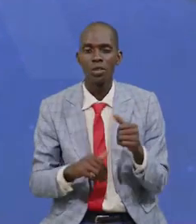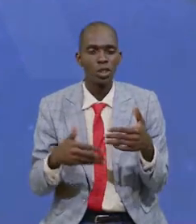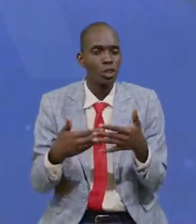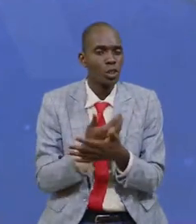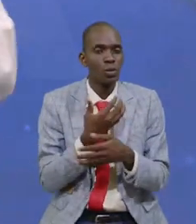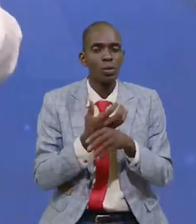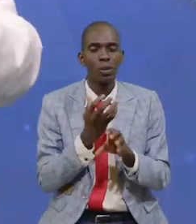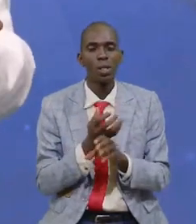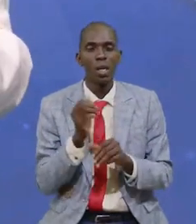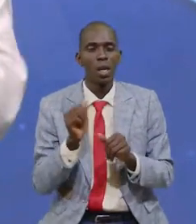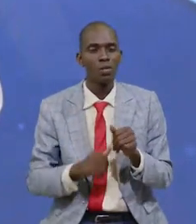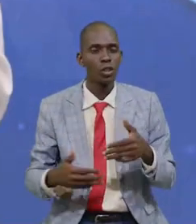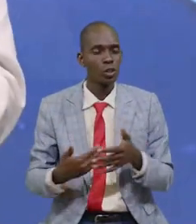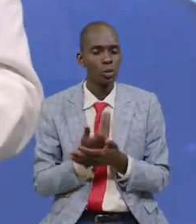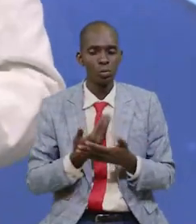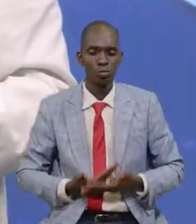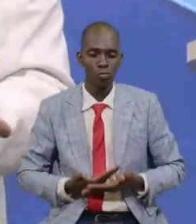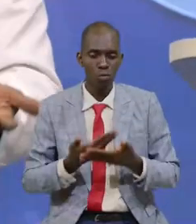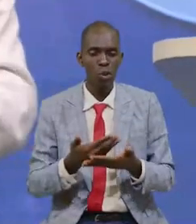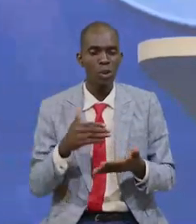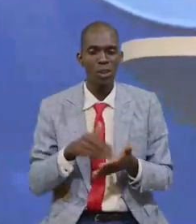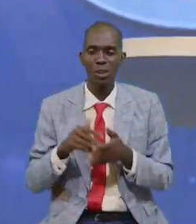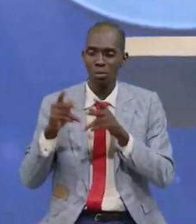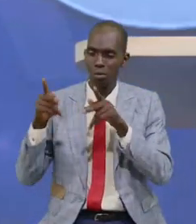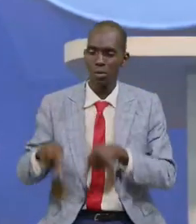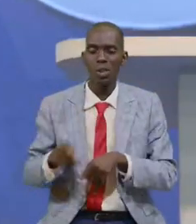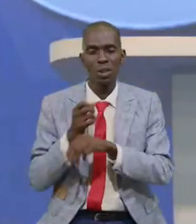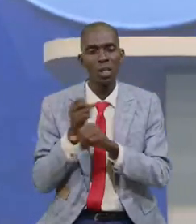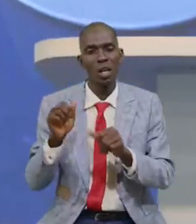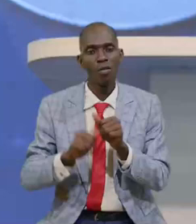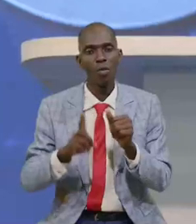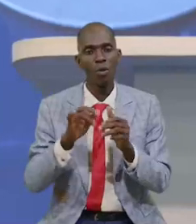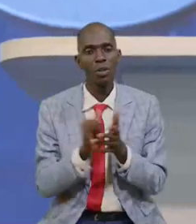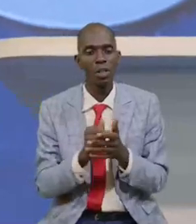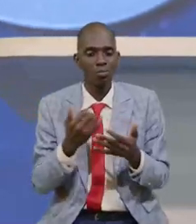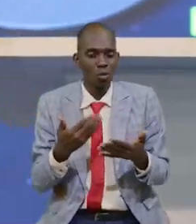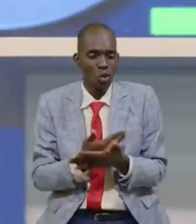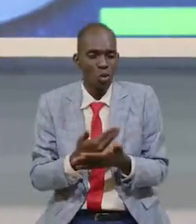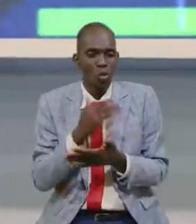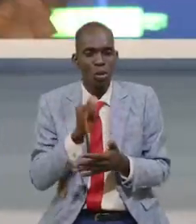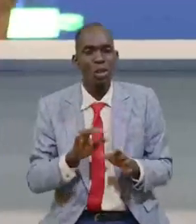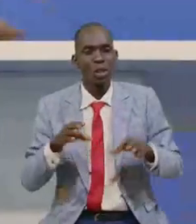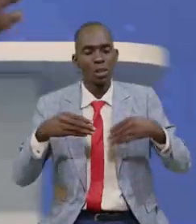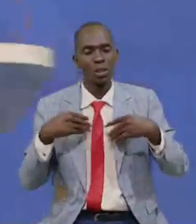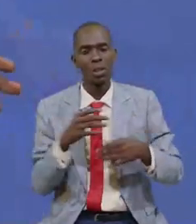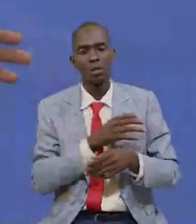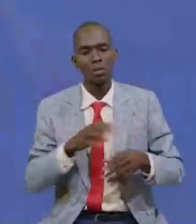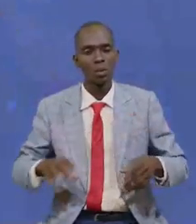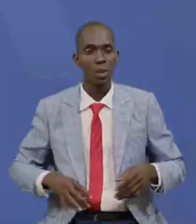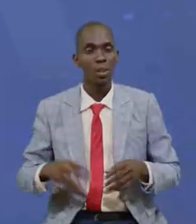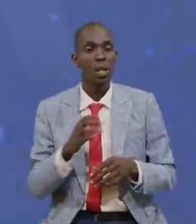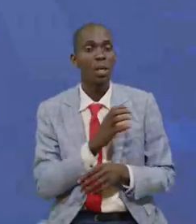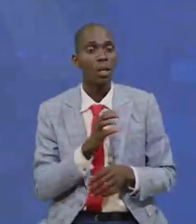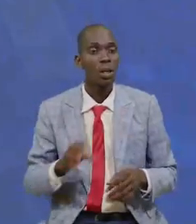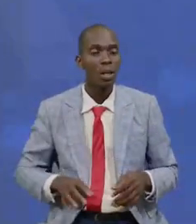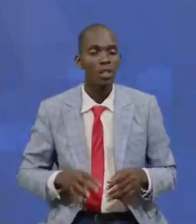toute nouvelle créature, toute personne née de nouveau, tous ceux qui donnent leur vie à Christ et leur vie à Christ.